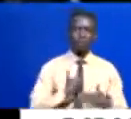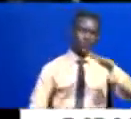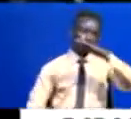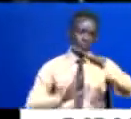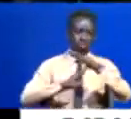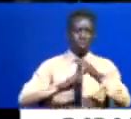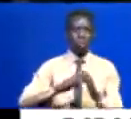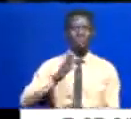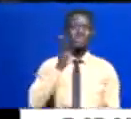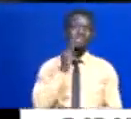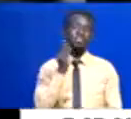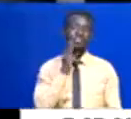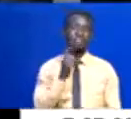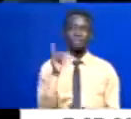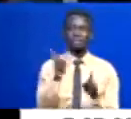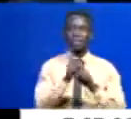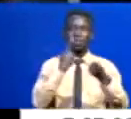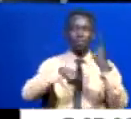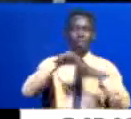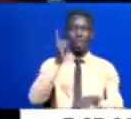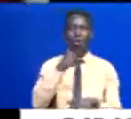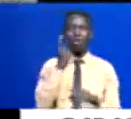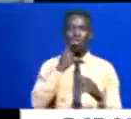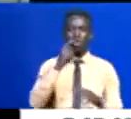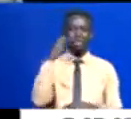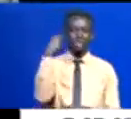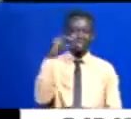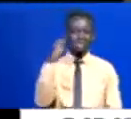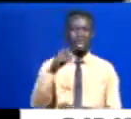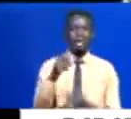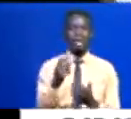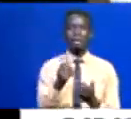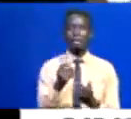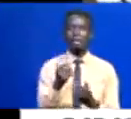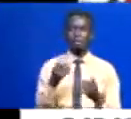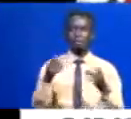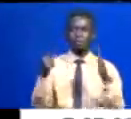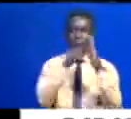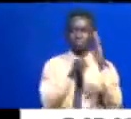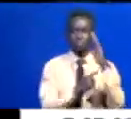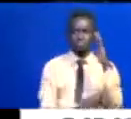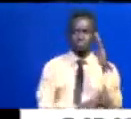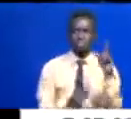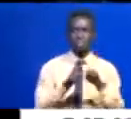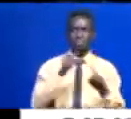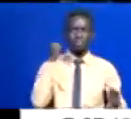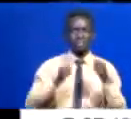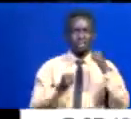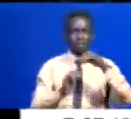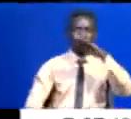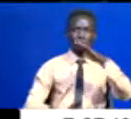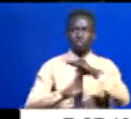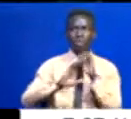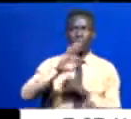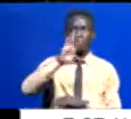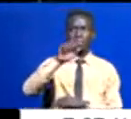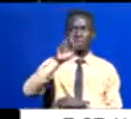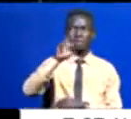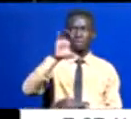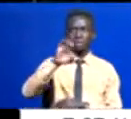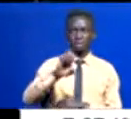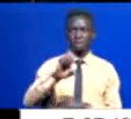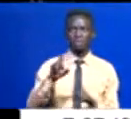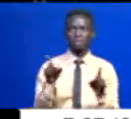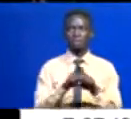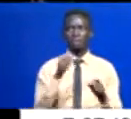wakiwamo mshindi wa Diamond League mita 800 Mary Mora, bingwa mbio za nyikani duniani Beatrice Chebet, bingwa wa dunia wa mbio za